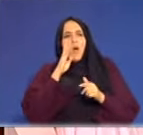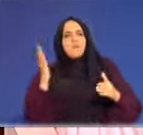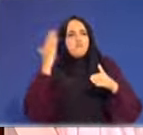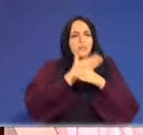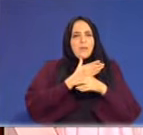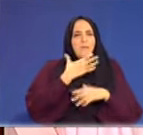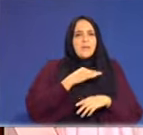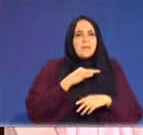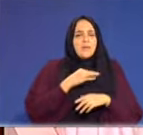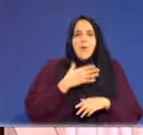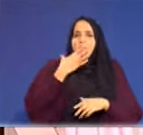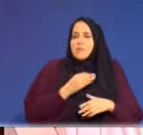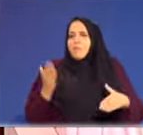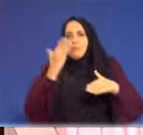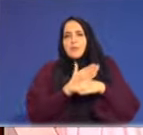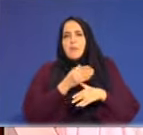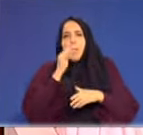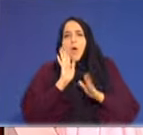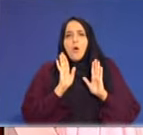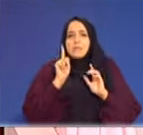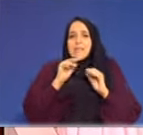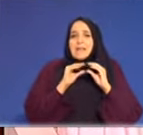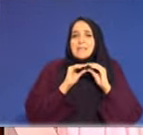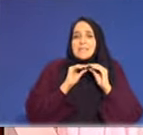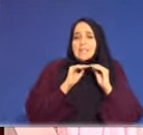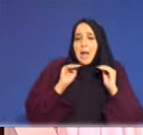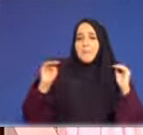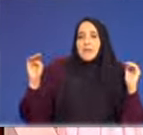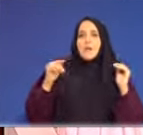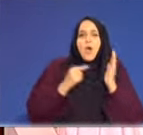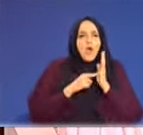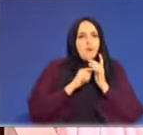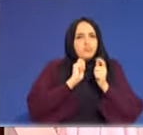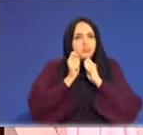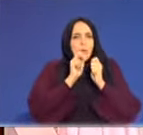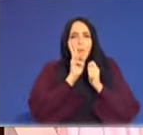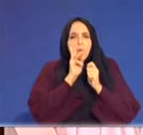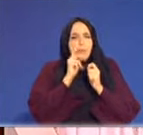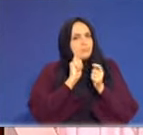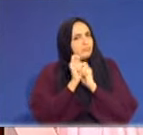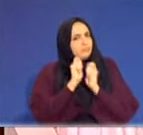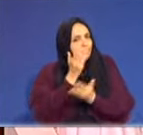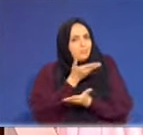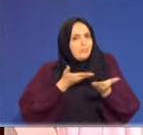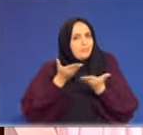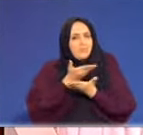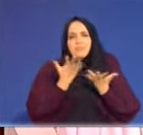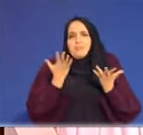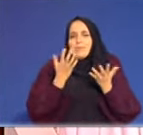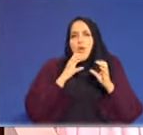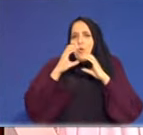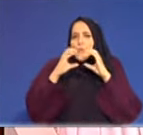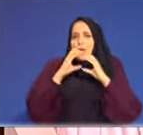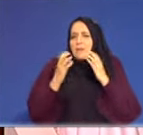على الآخر، هكذا يكون استقرار. صار خلاف يتفاوضوا يتكلموا يتحاوروا، أو ذكرنا الحوار قاعدة من قواعد